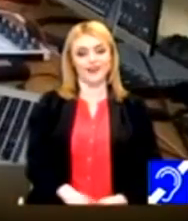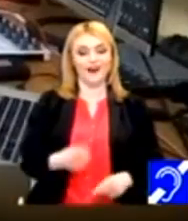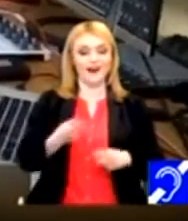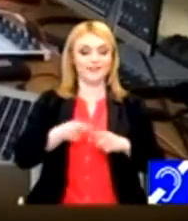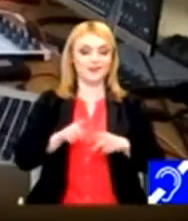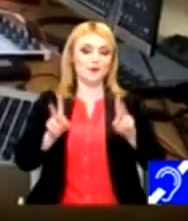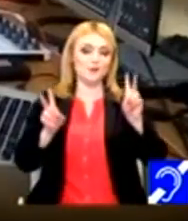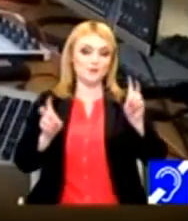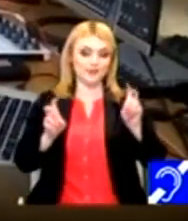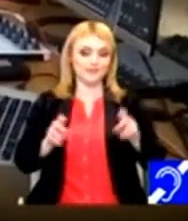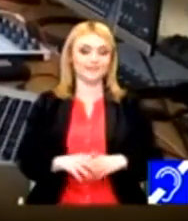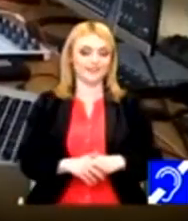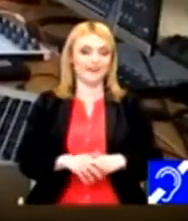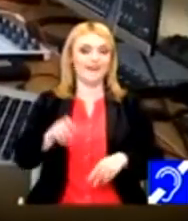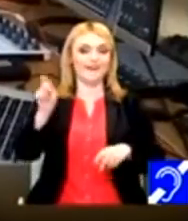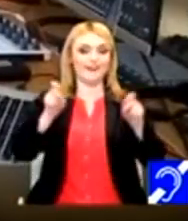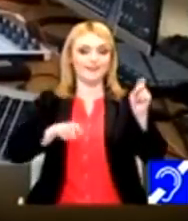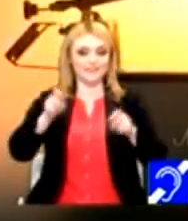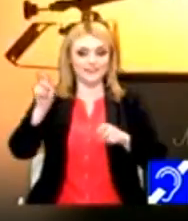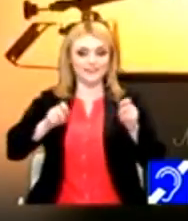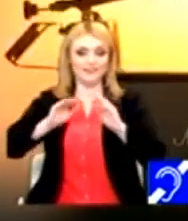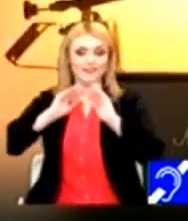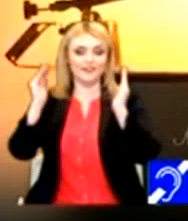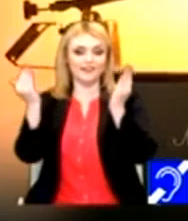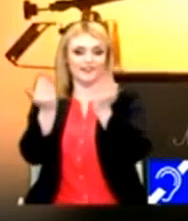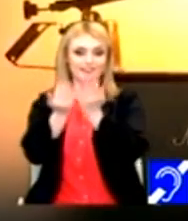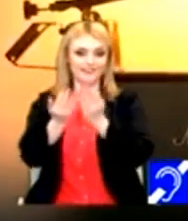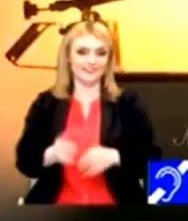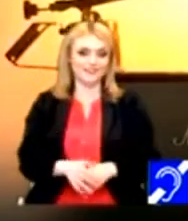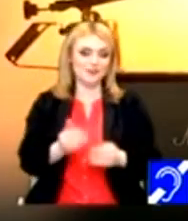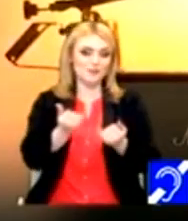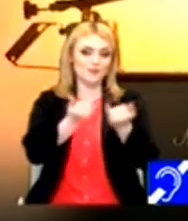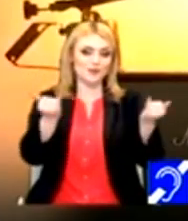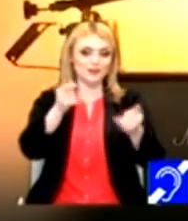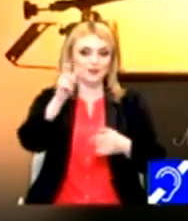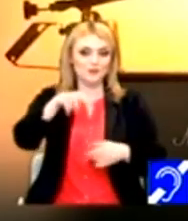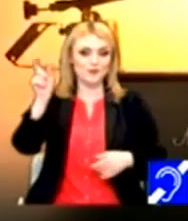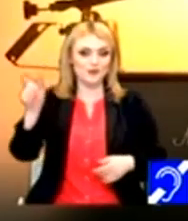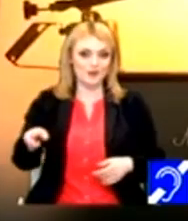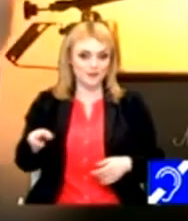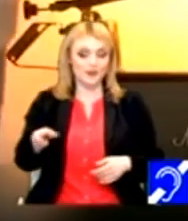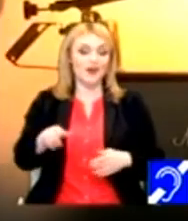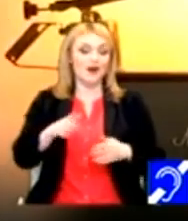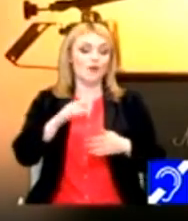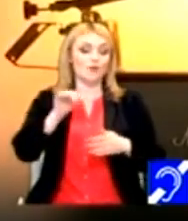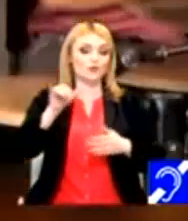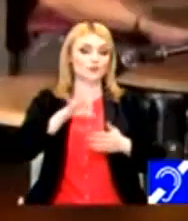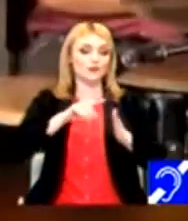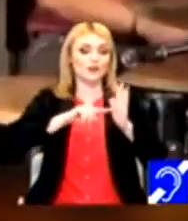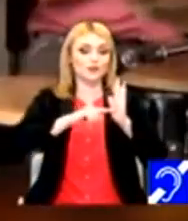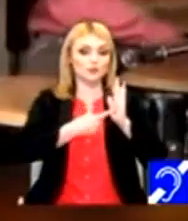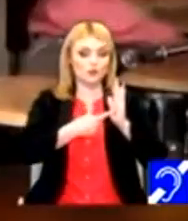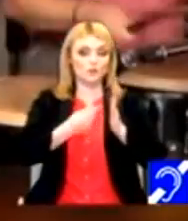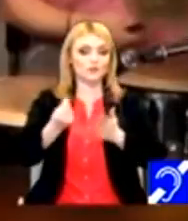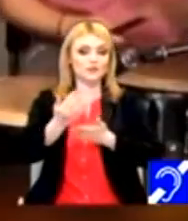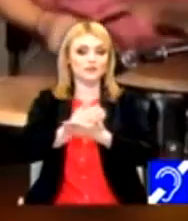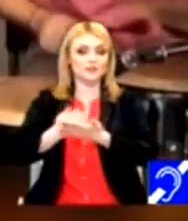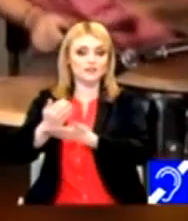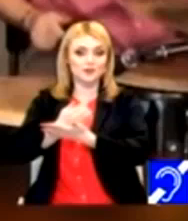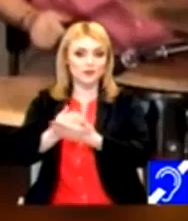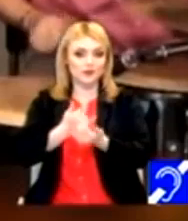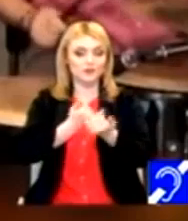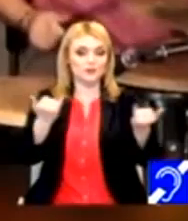Și administrația Spitalului Clinic Municipal de Boli Contagioase pentru Copii a primit o boxă pentru intubare. Boxele acestea pentru